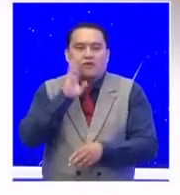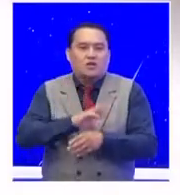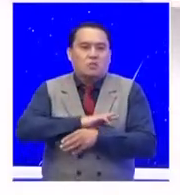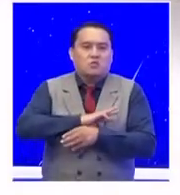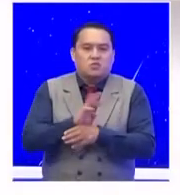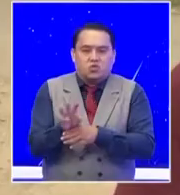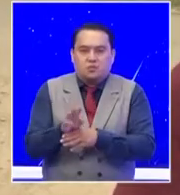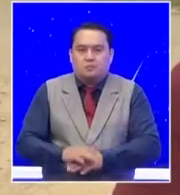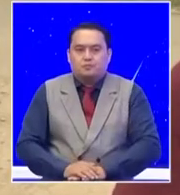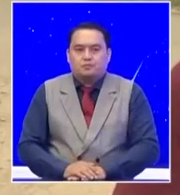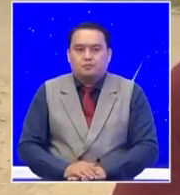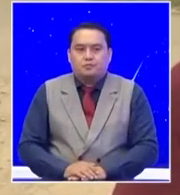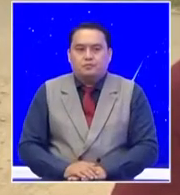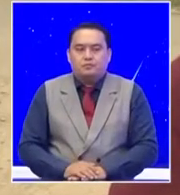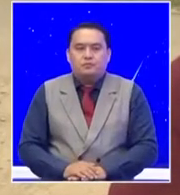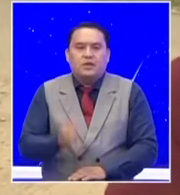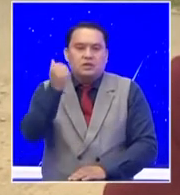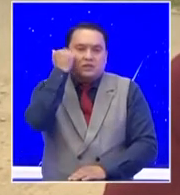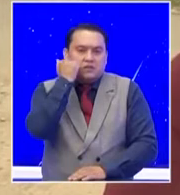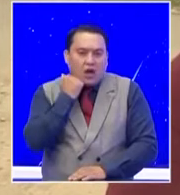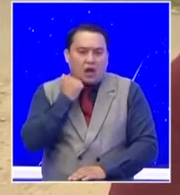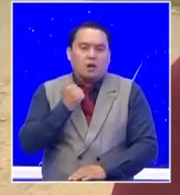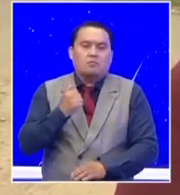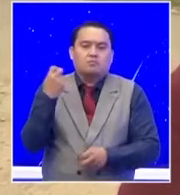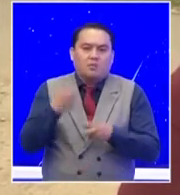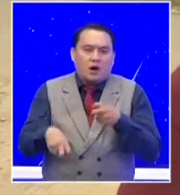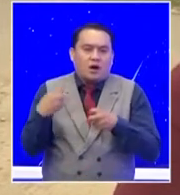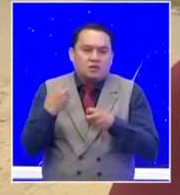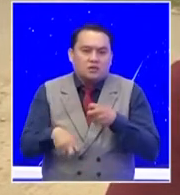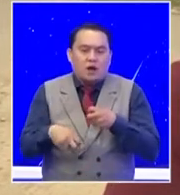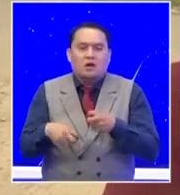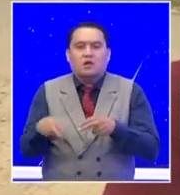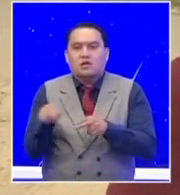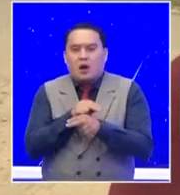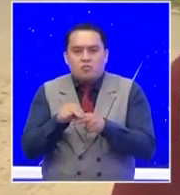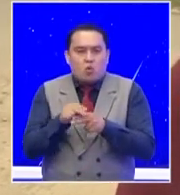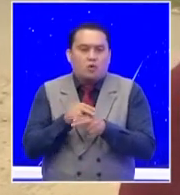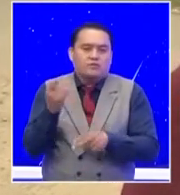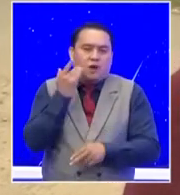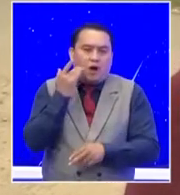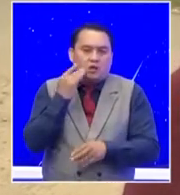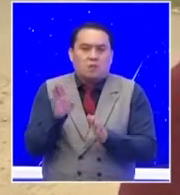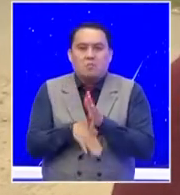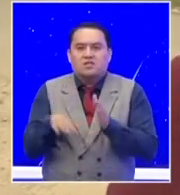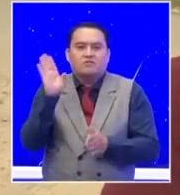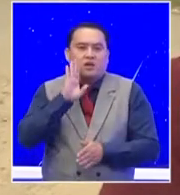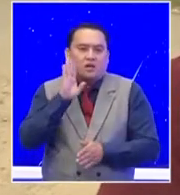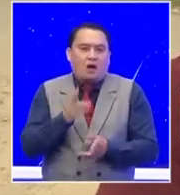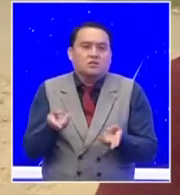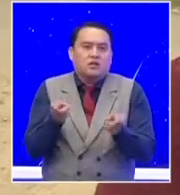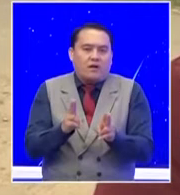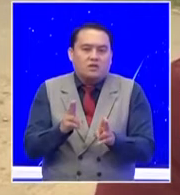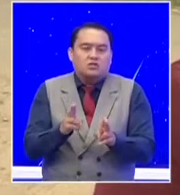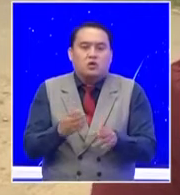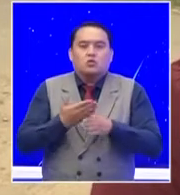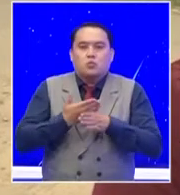водоснабжением. Старая система, постоянные поломки, постоянный ремонт. Чаще всего мы сидели без воды. Ну а сейчас вот